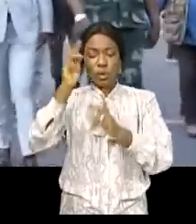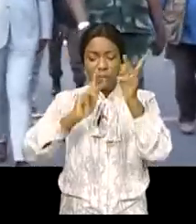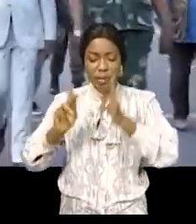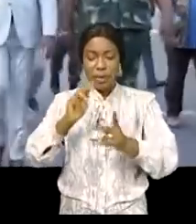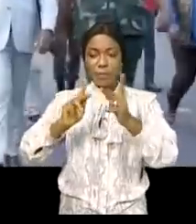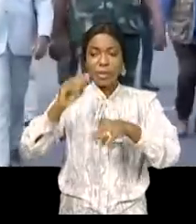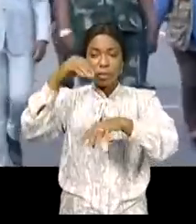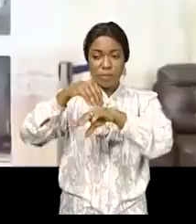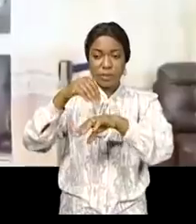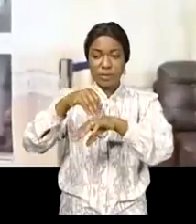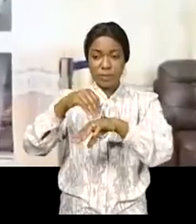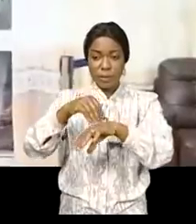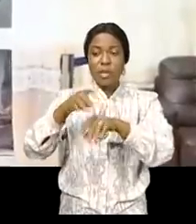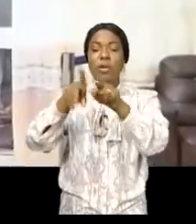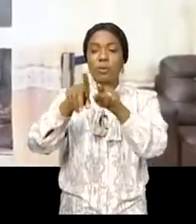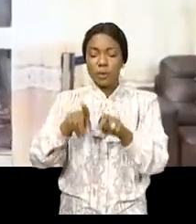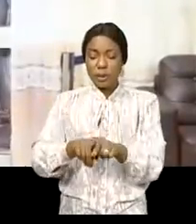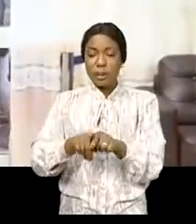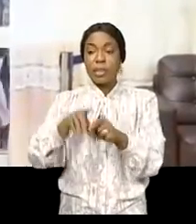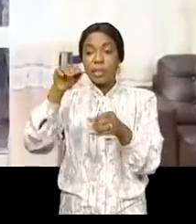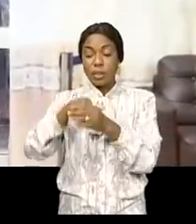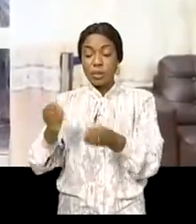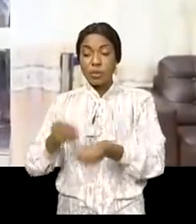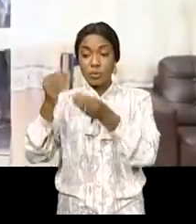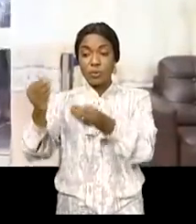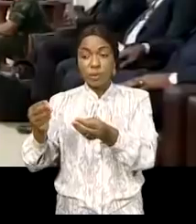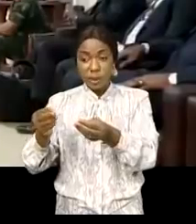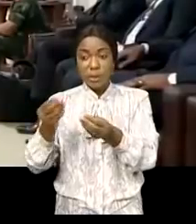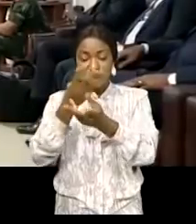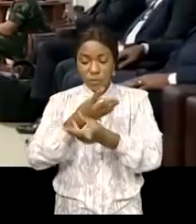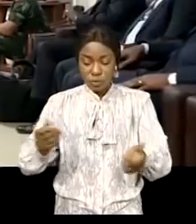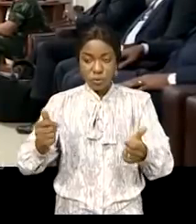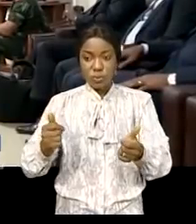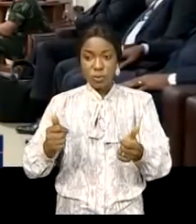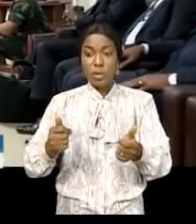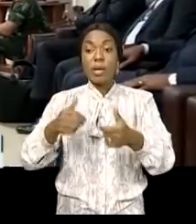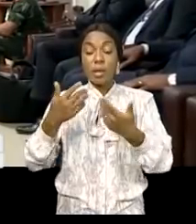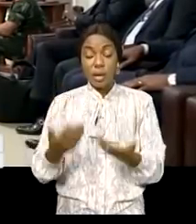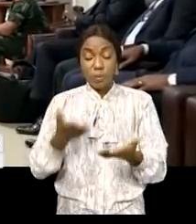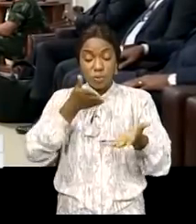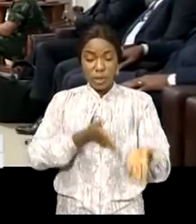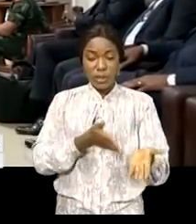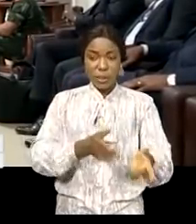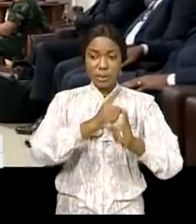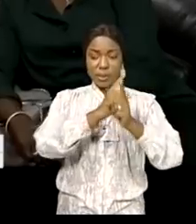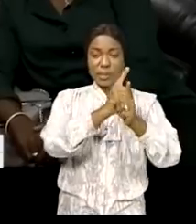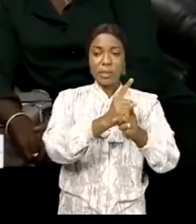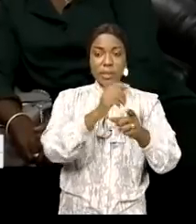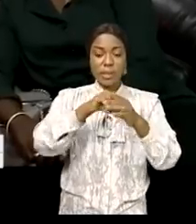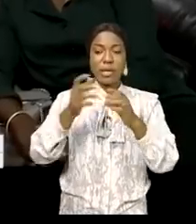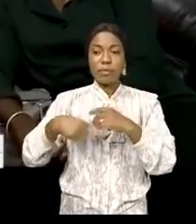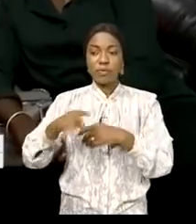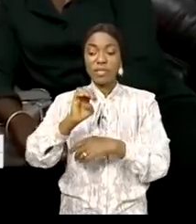le président de la République continue à donner des résultats. En tournée humanitaire et sécuritaire dans les provinces de